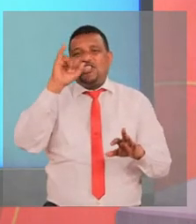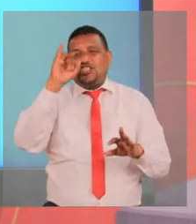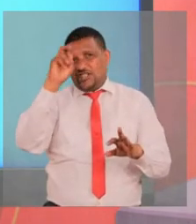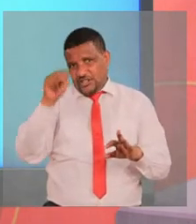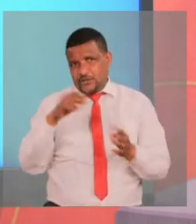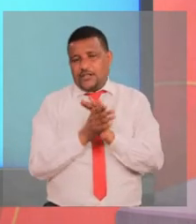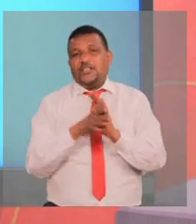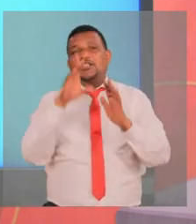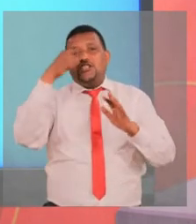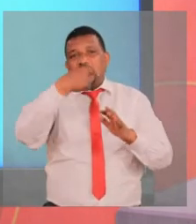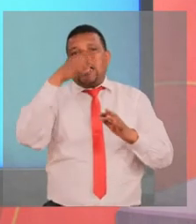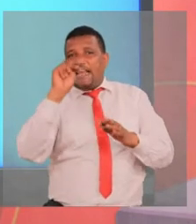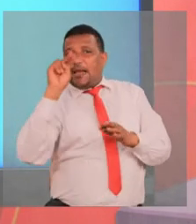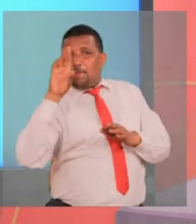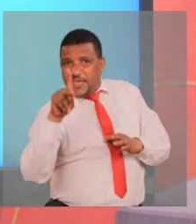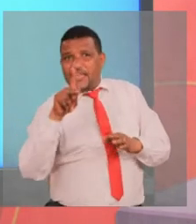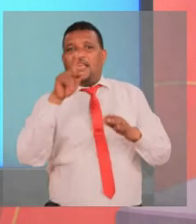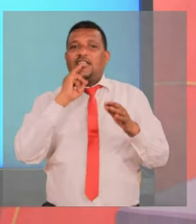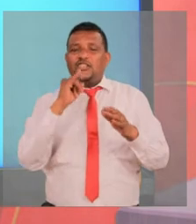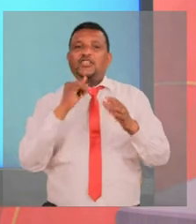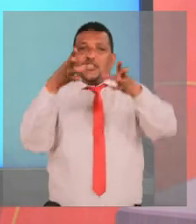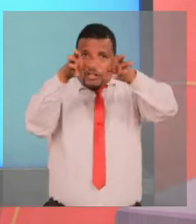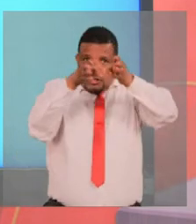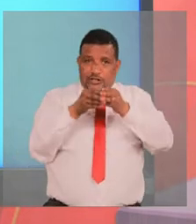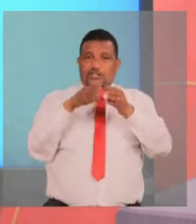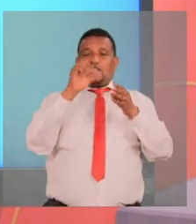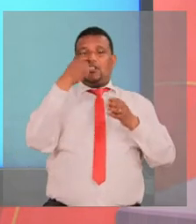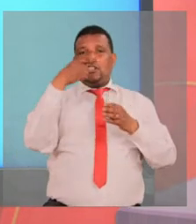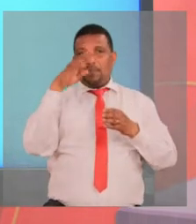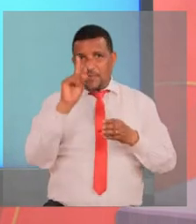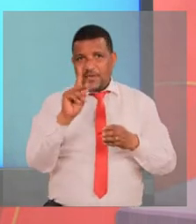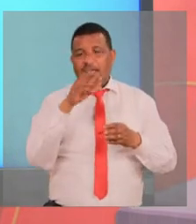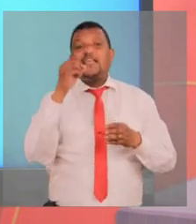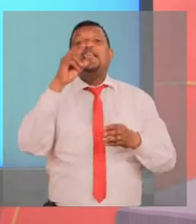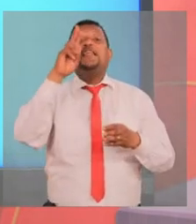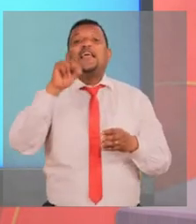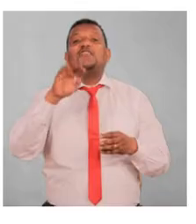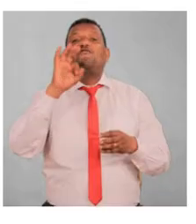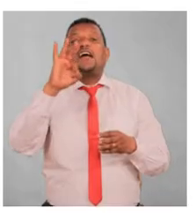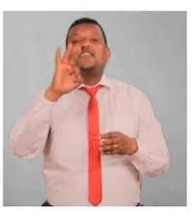The Amazing समय जब